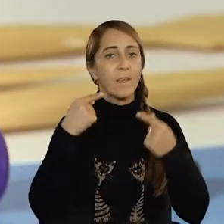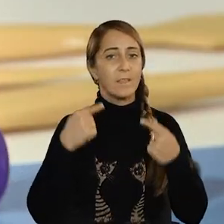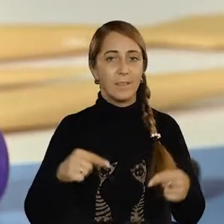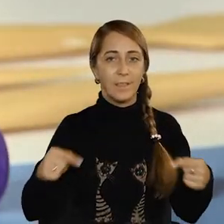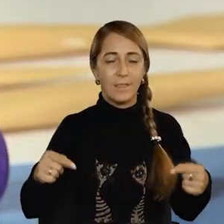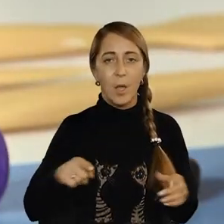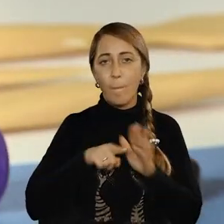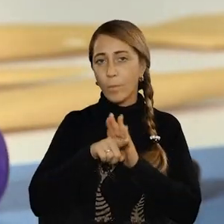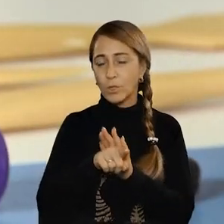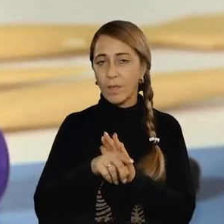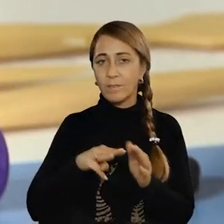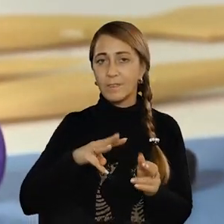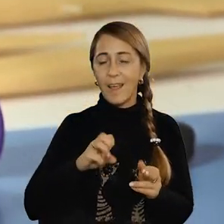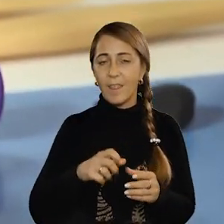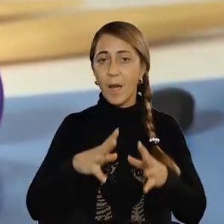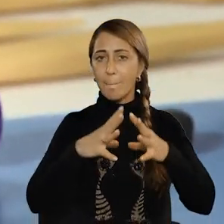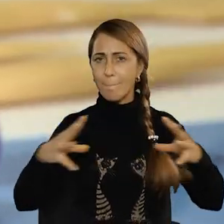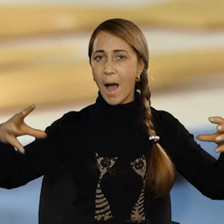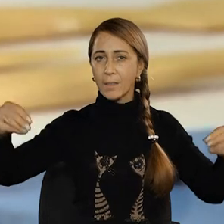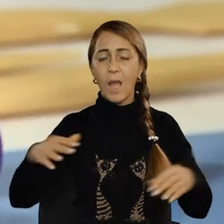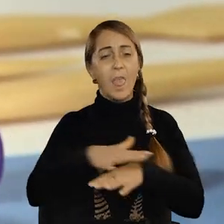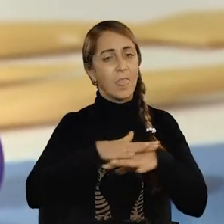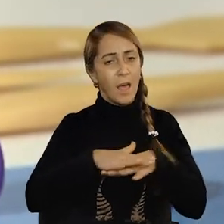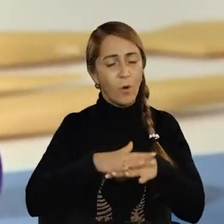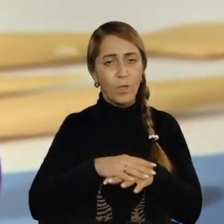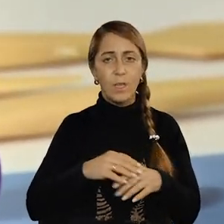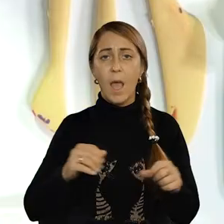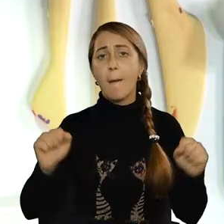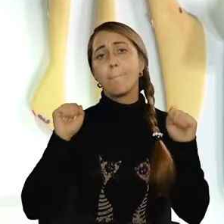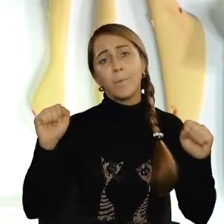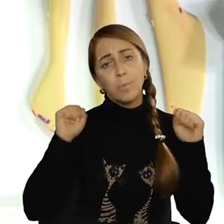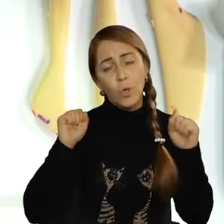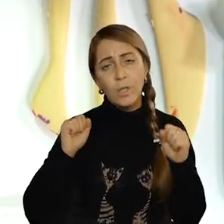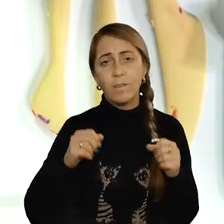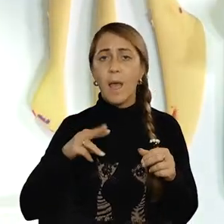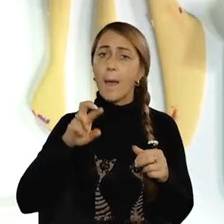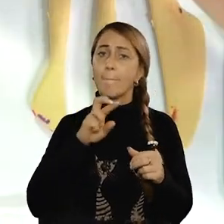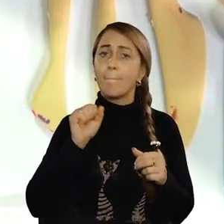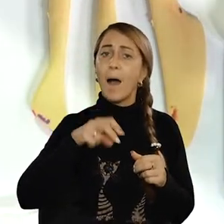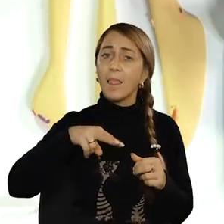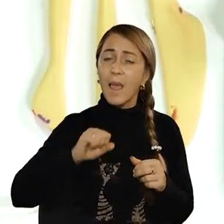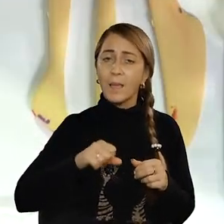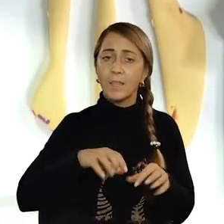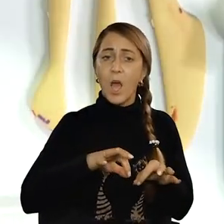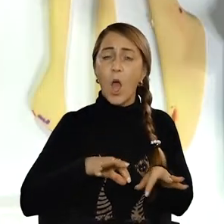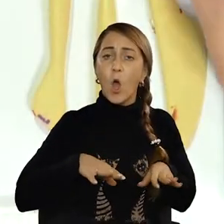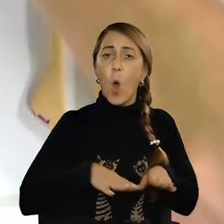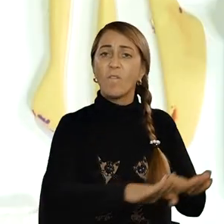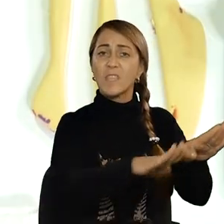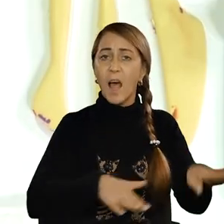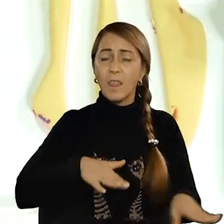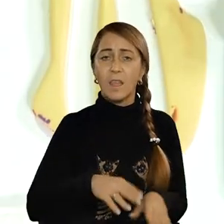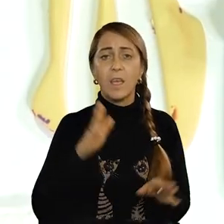різні, почав тренер Багет. Народні, баль, спортивні, балет, фігурне катання на ковзанах,